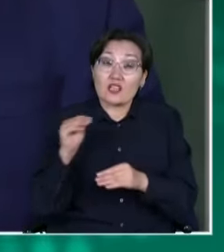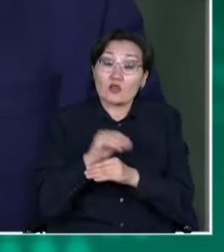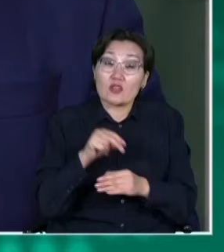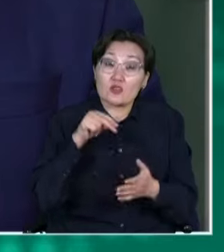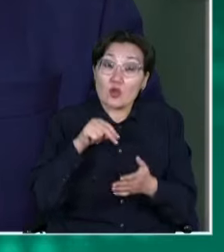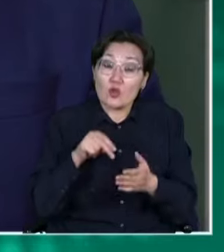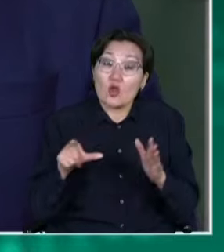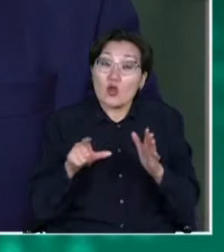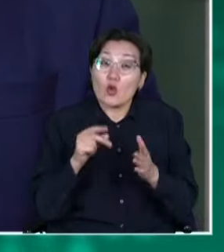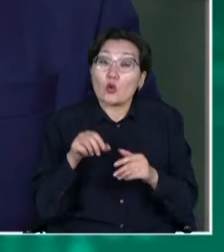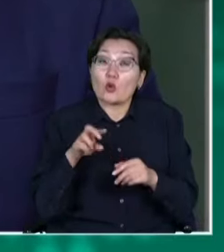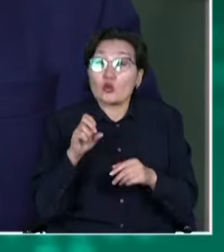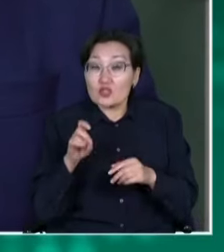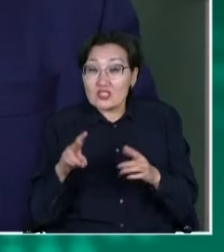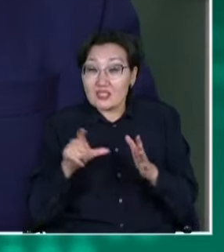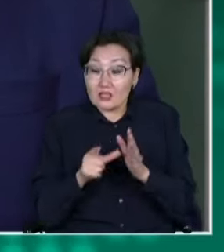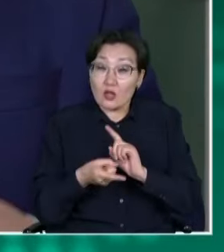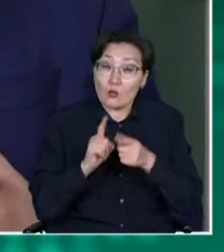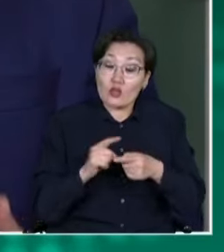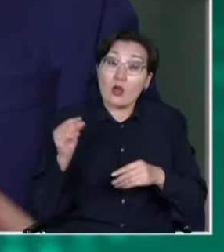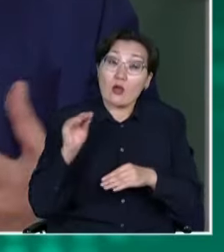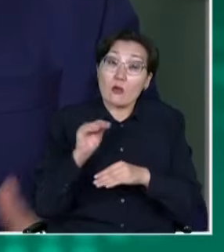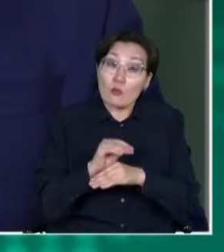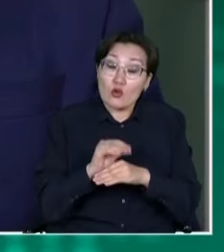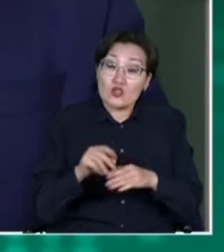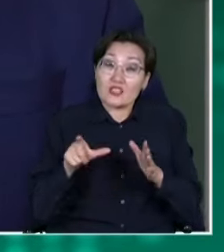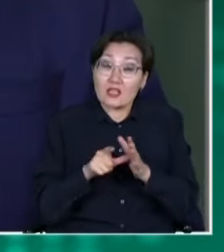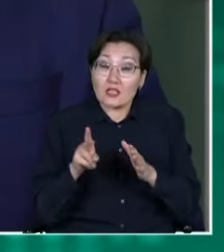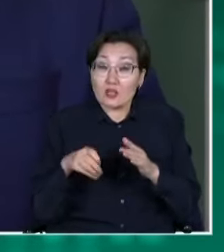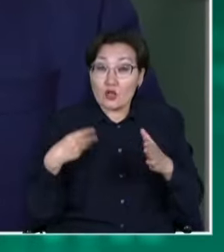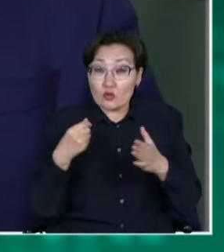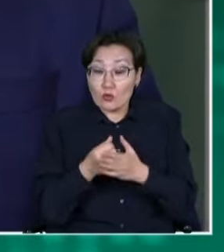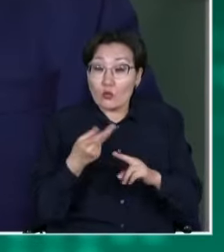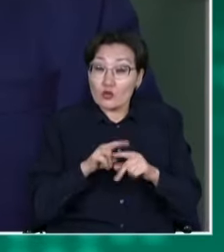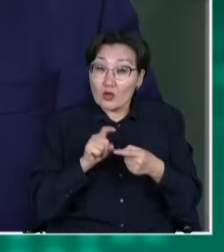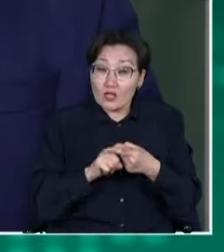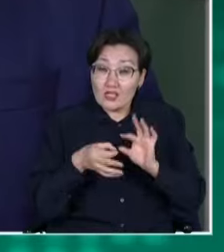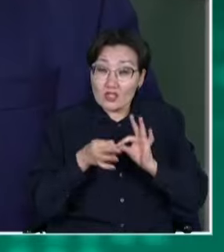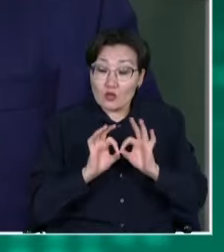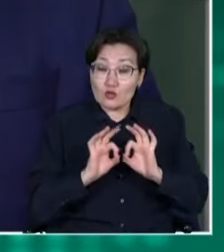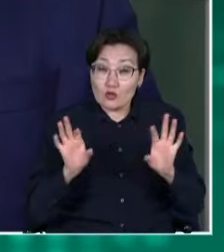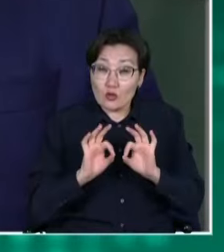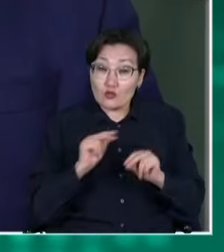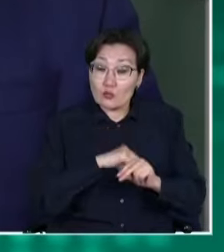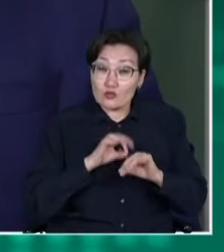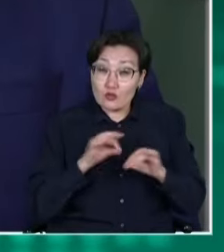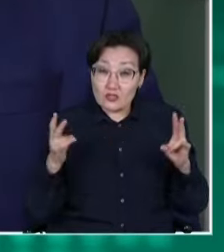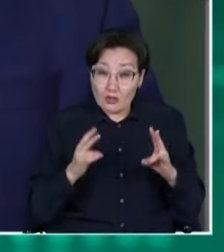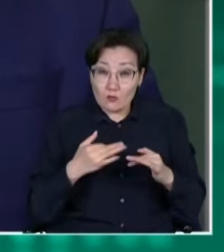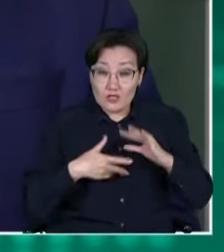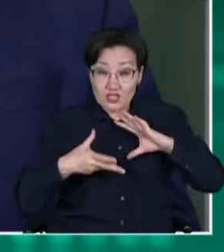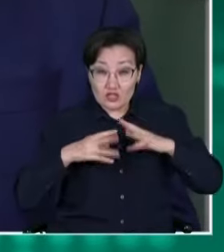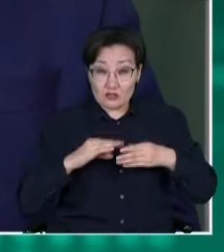сауда салығына қалай өтуге болады? Мысалға, осы туралы терең түсіндірулер жүргізілу керек деп есептеймін. Сол кезде ғана бізде